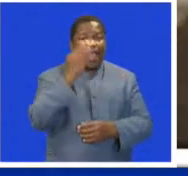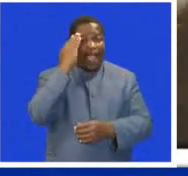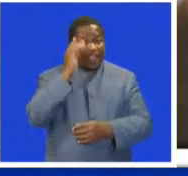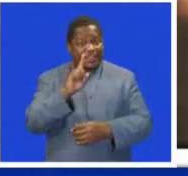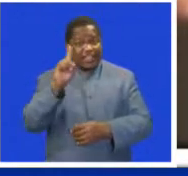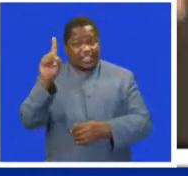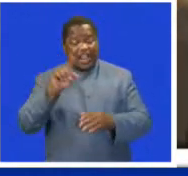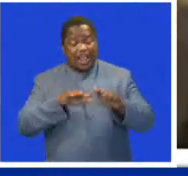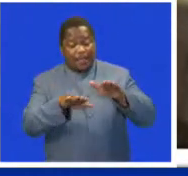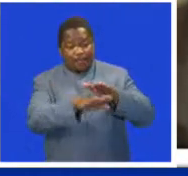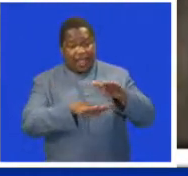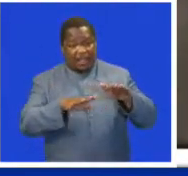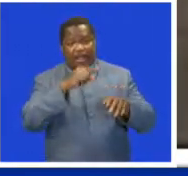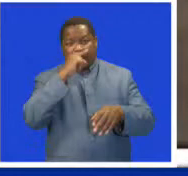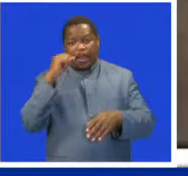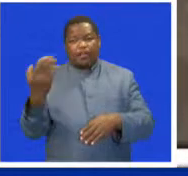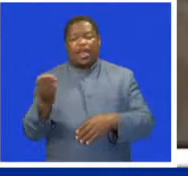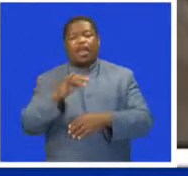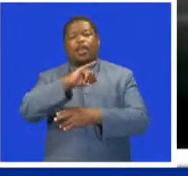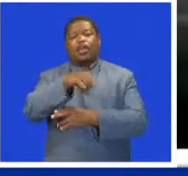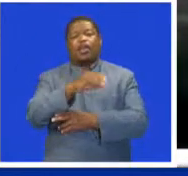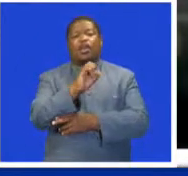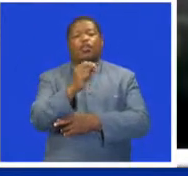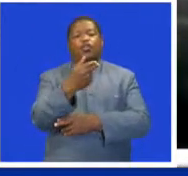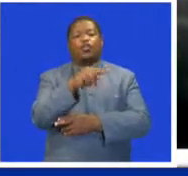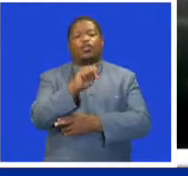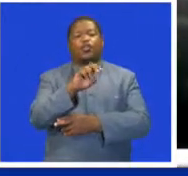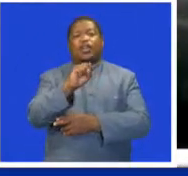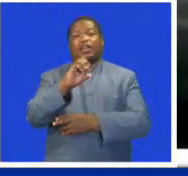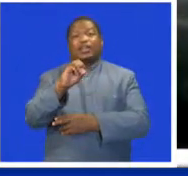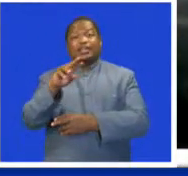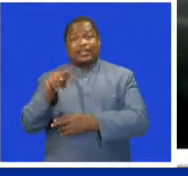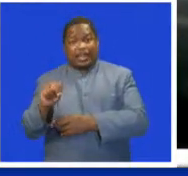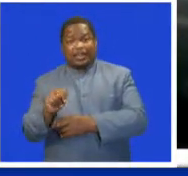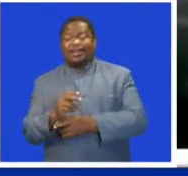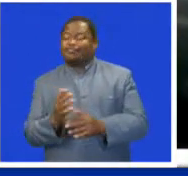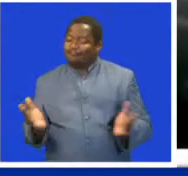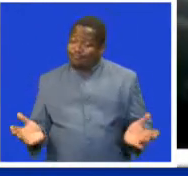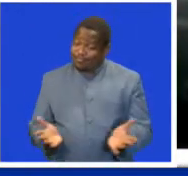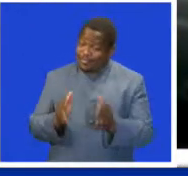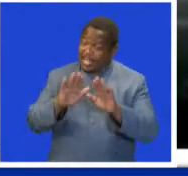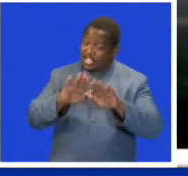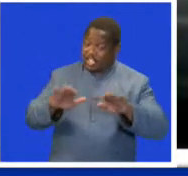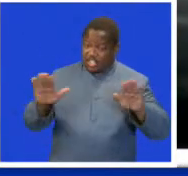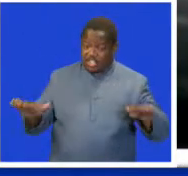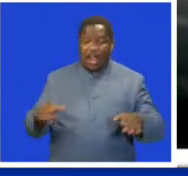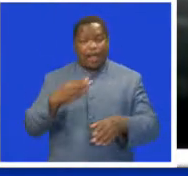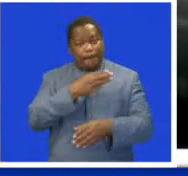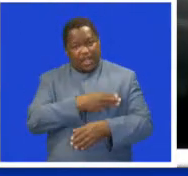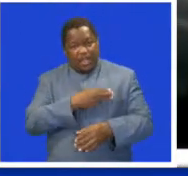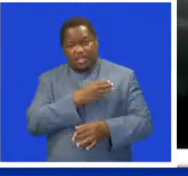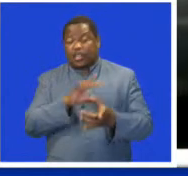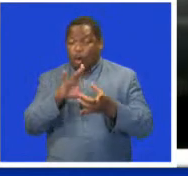noma basengakabuyeli esikolweni kodwa tincwadi tabo bangatikhohlwa njengoba lamabanga lasengakavuli asenekuvulwa noma ngabe